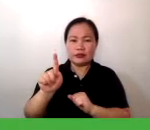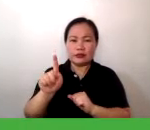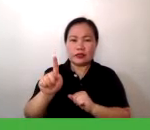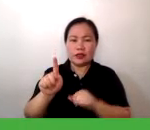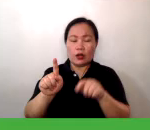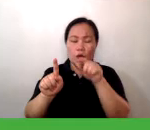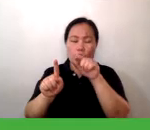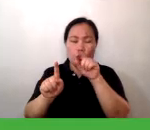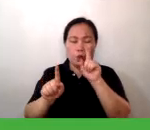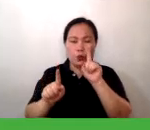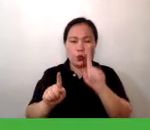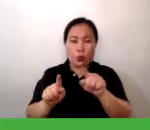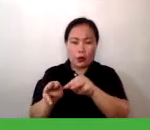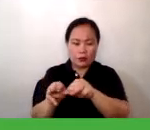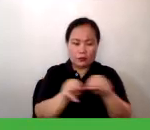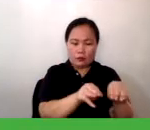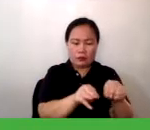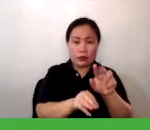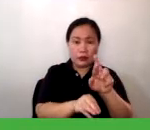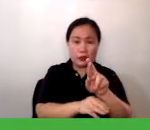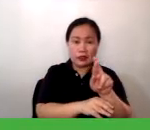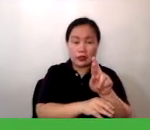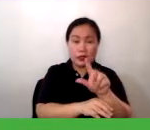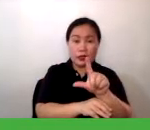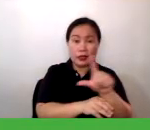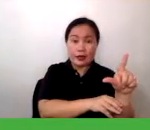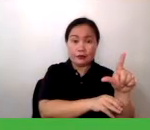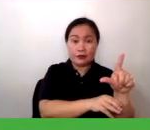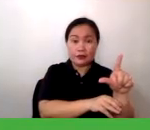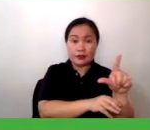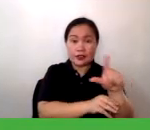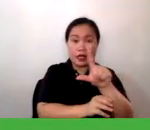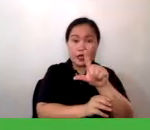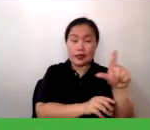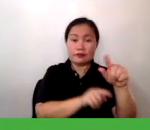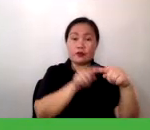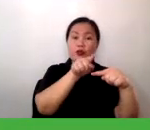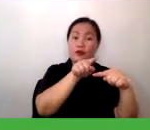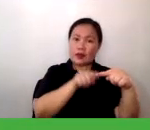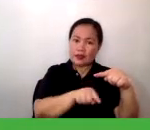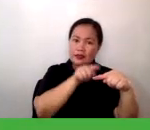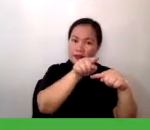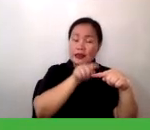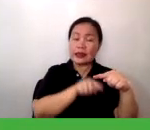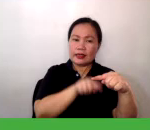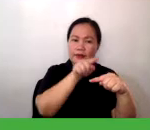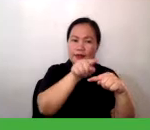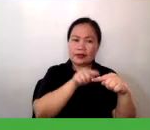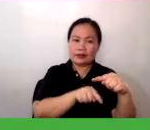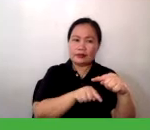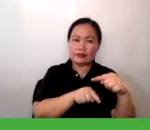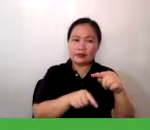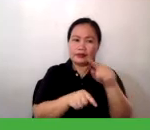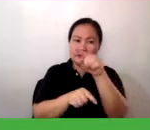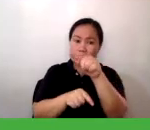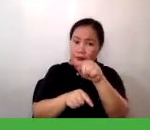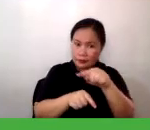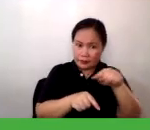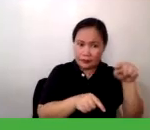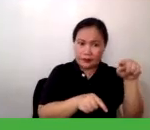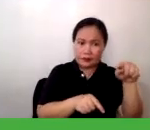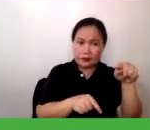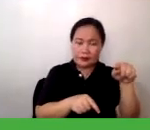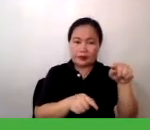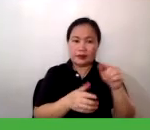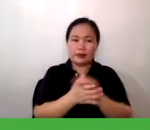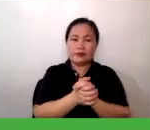to meter. So, isang move siya, di ba? Isang move pakaliwa. Di ba pag pakaliwa, we are dividing. Okay? So,